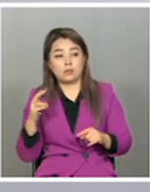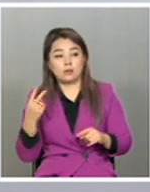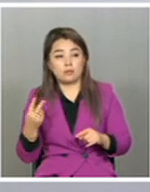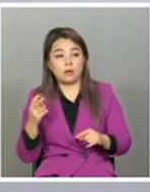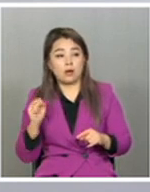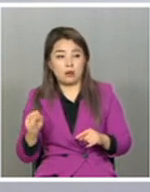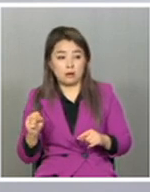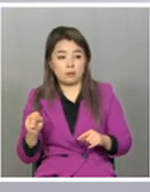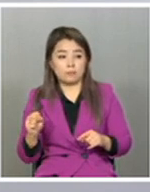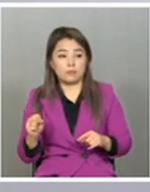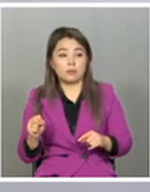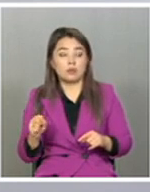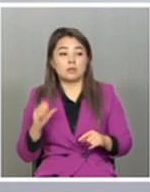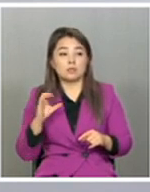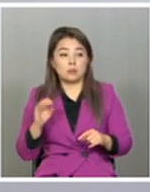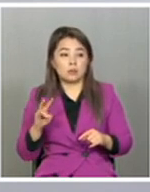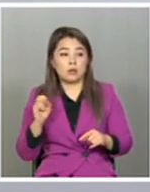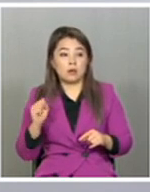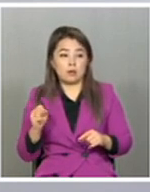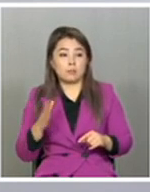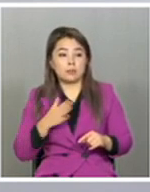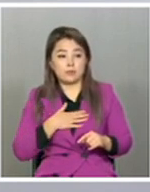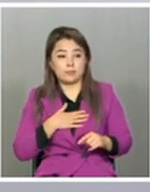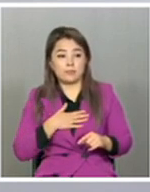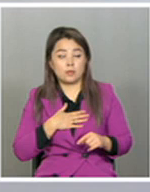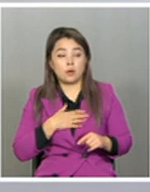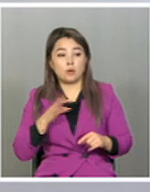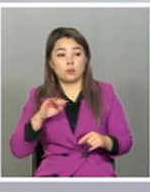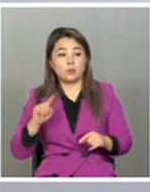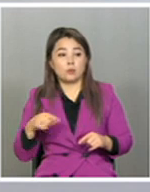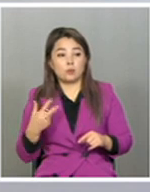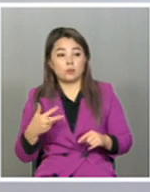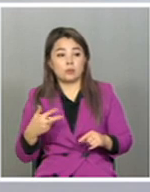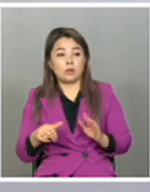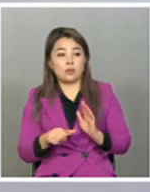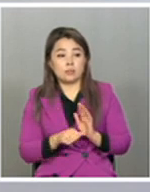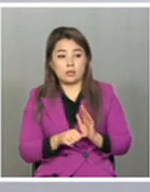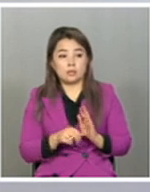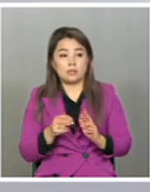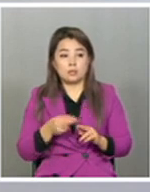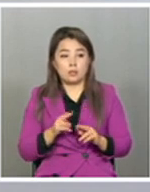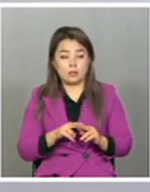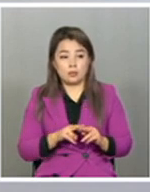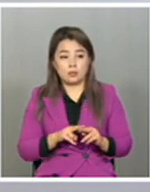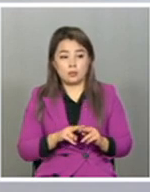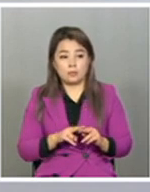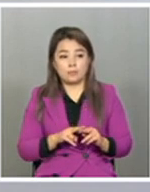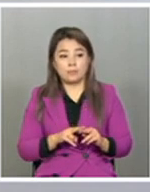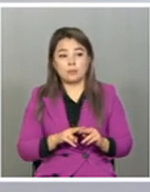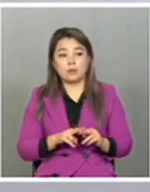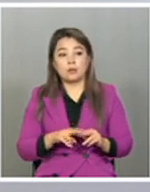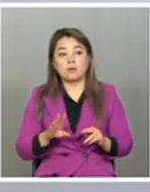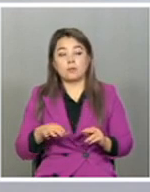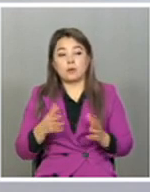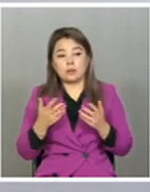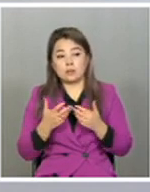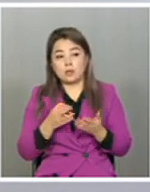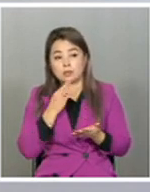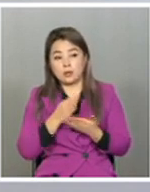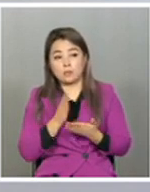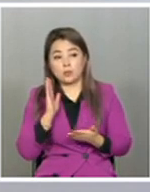а. Синус а бізде 0,16-ға тең, оның квадраты 0,136. Есептеулер